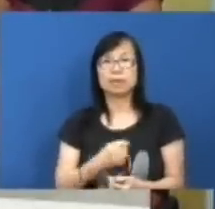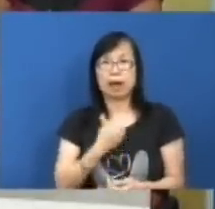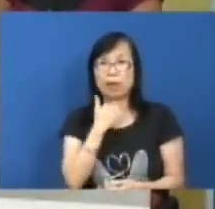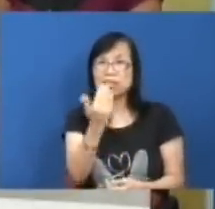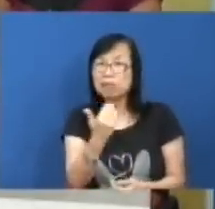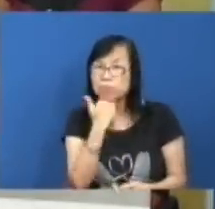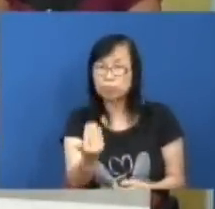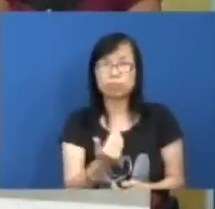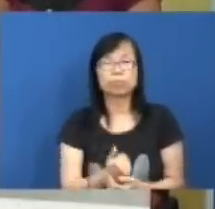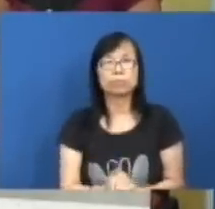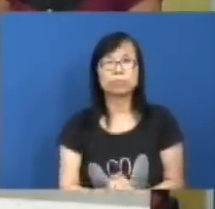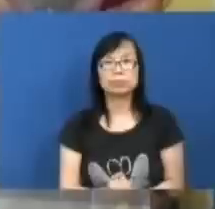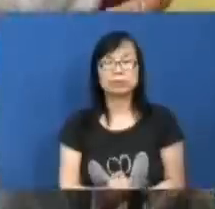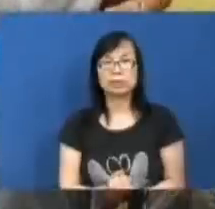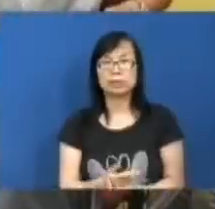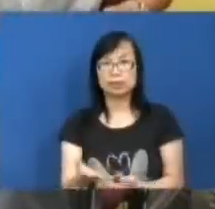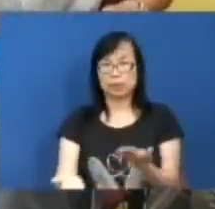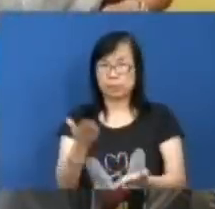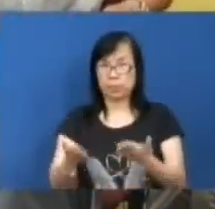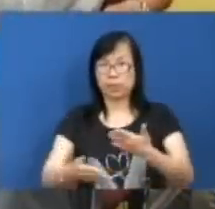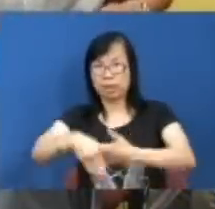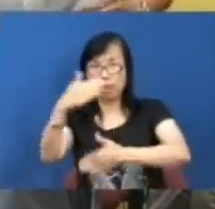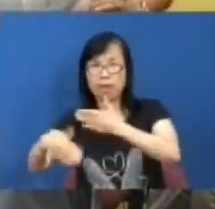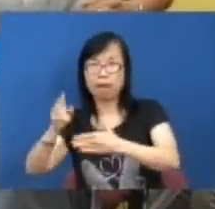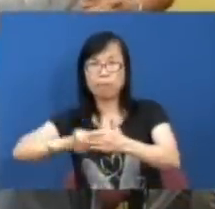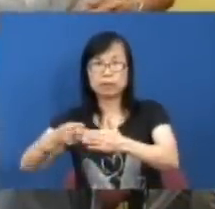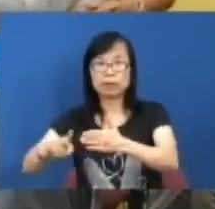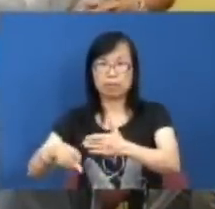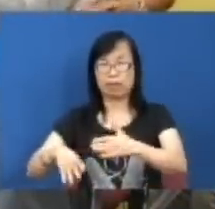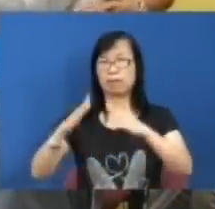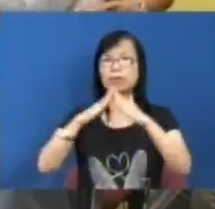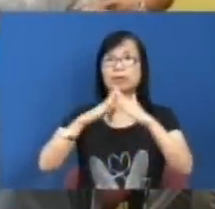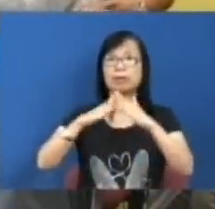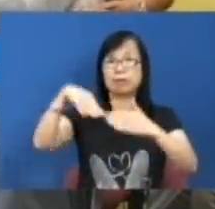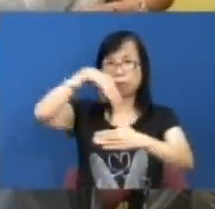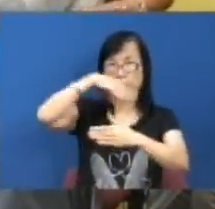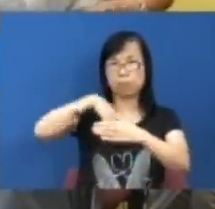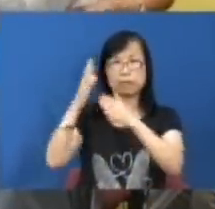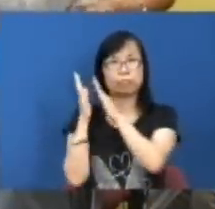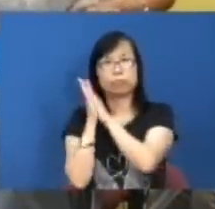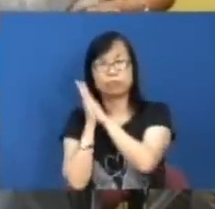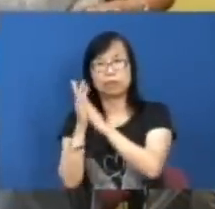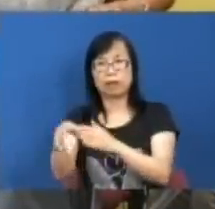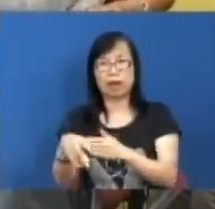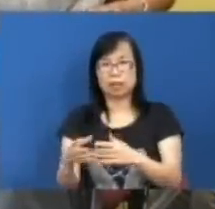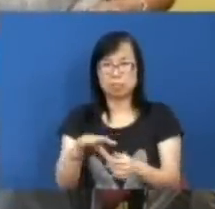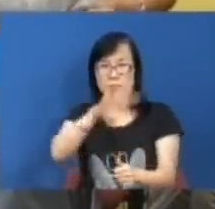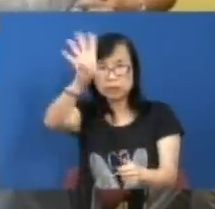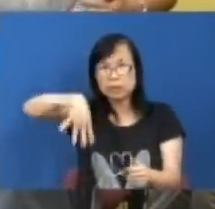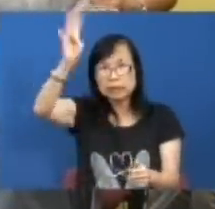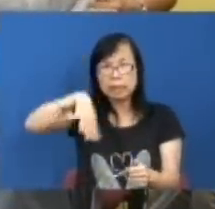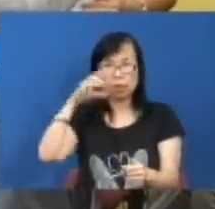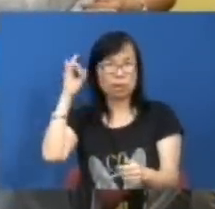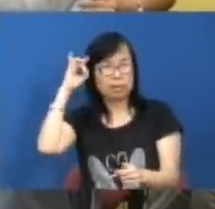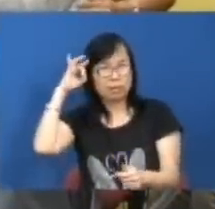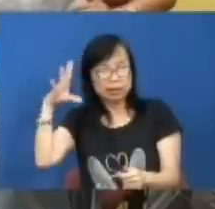嘅問題咁樣。 因為我哋喺做大廈維修咧，啲住户仲喺裏邊噶嘛。係。如果你啲油漆會刺激到佢咧，其實用